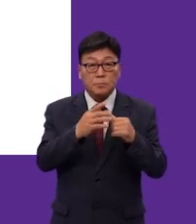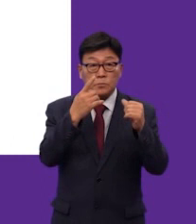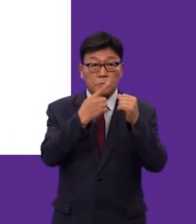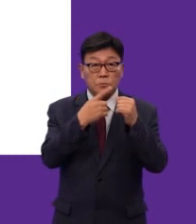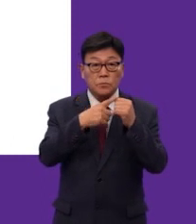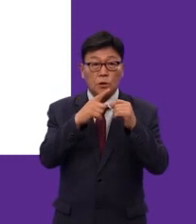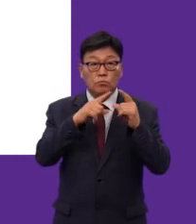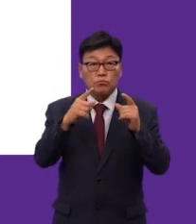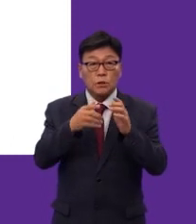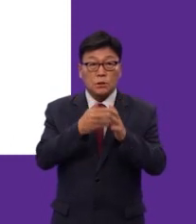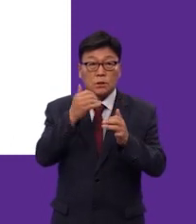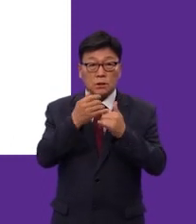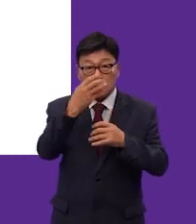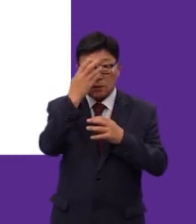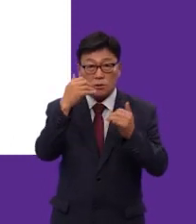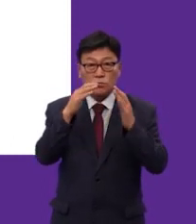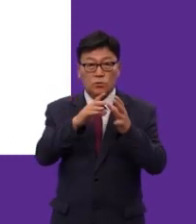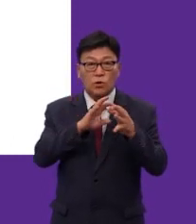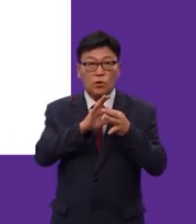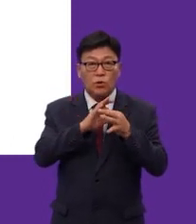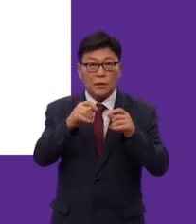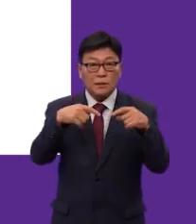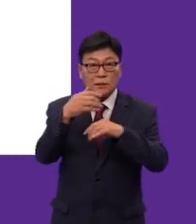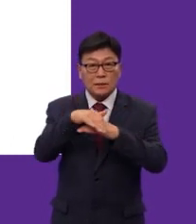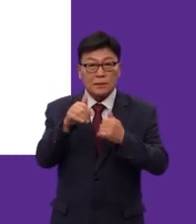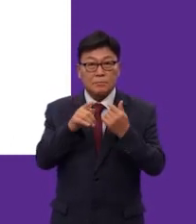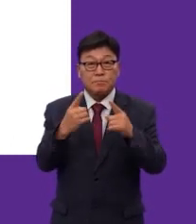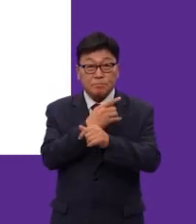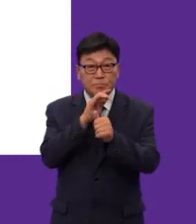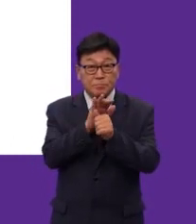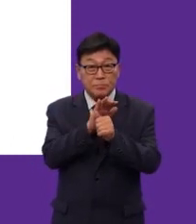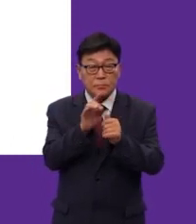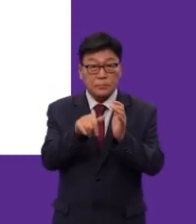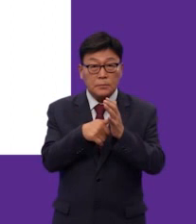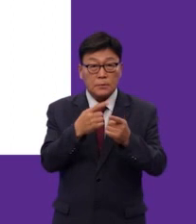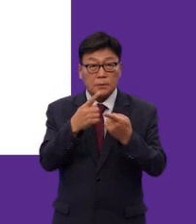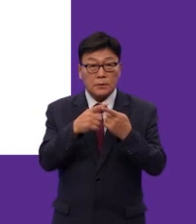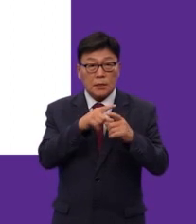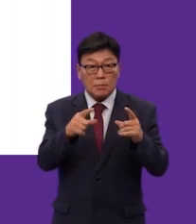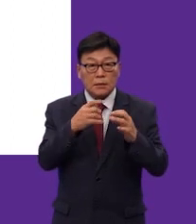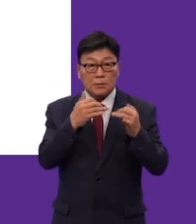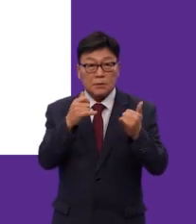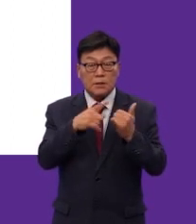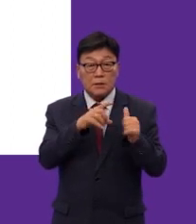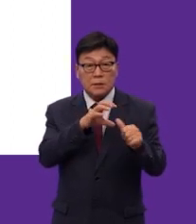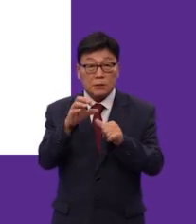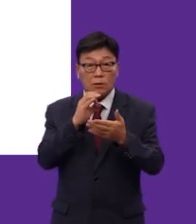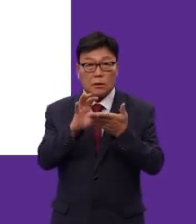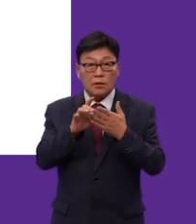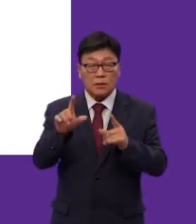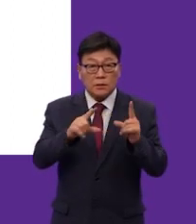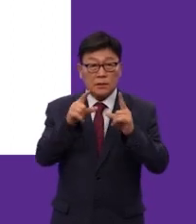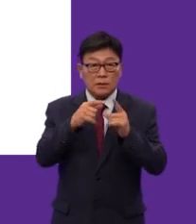먼저 부산광역시 청년주택 관련 정책사업 보완 방안으로 청년 및 일반 시민이 이용할 수 있는